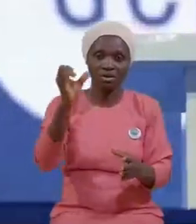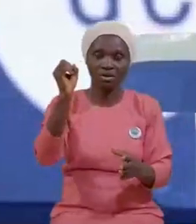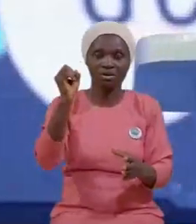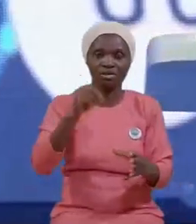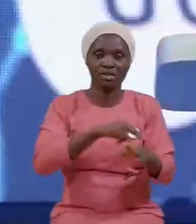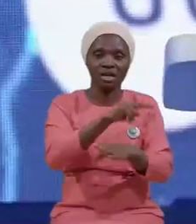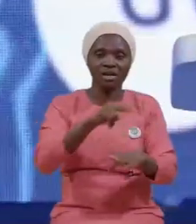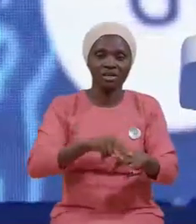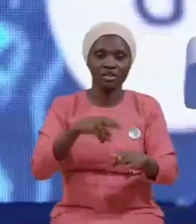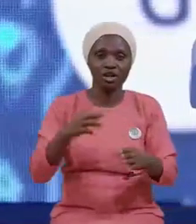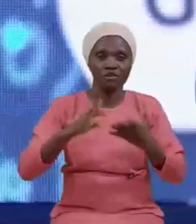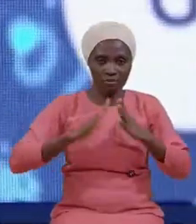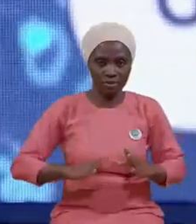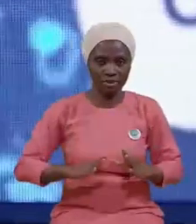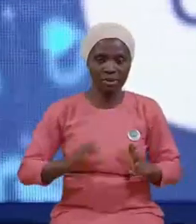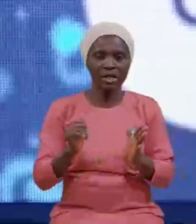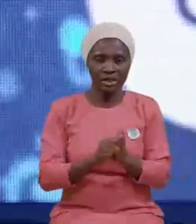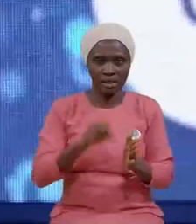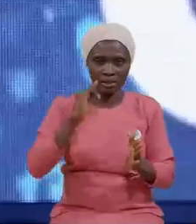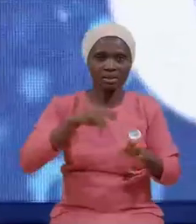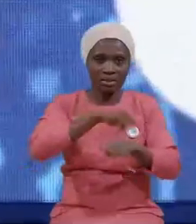Quiconque s'approche de Dieu,